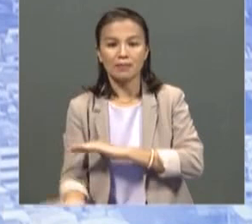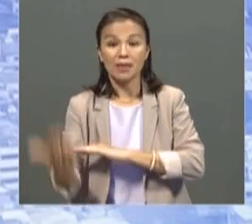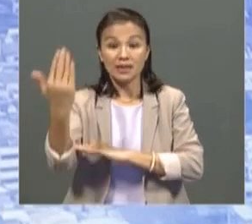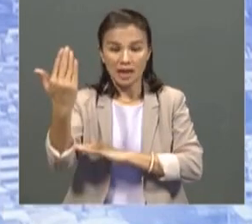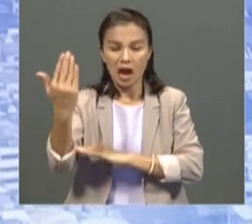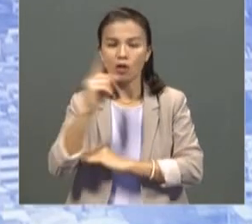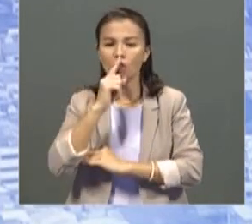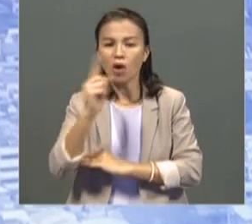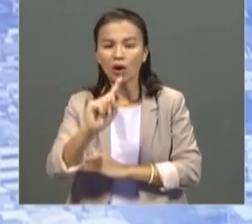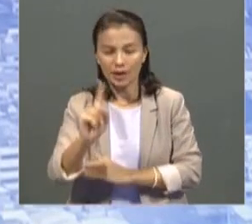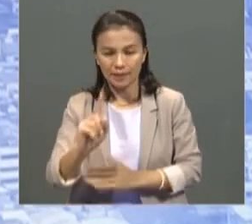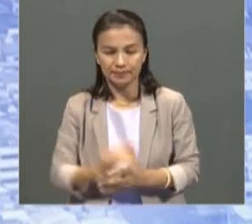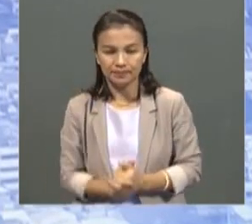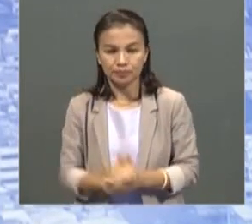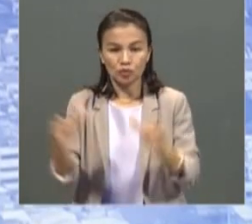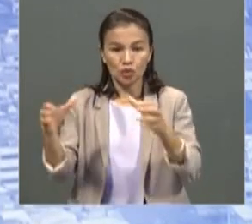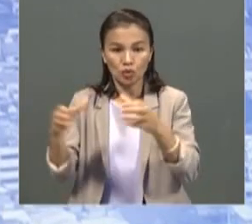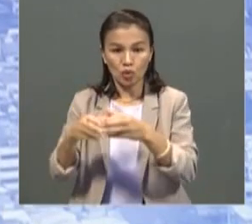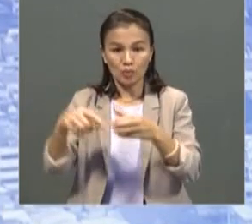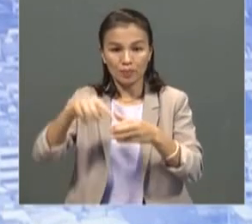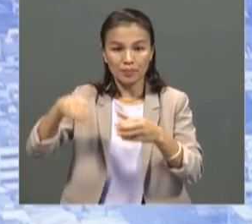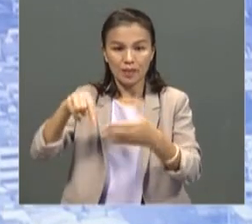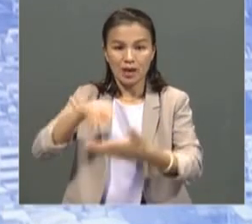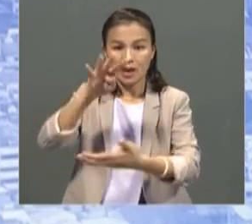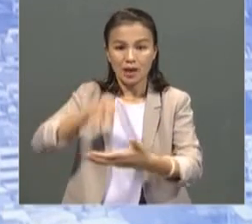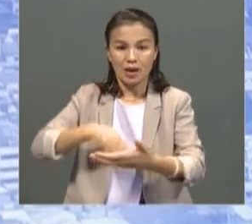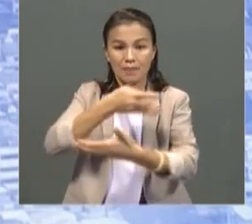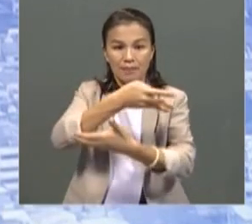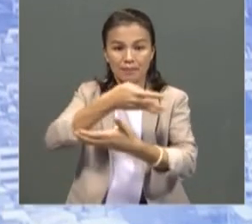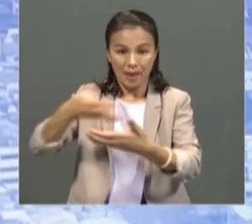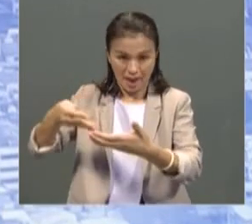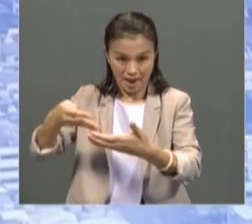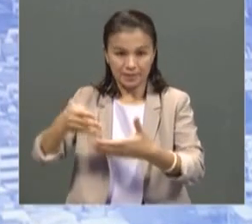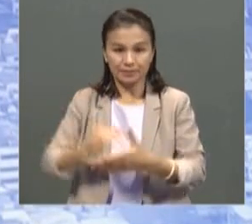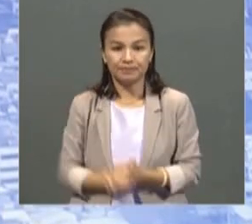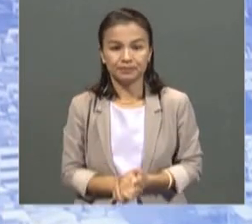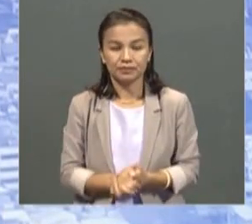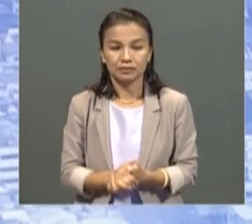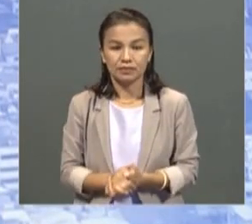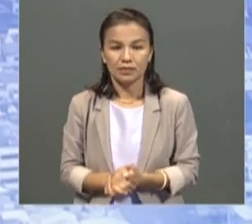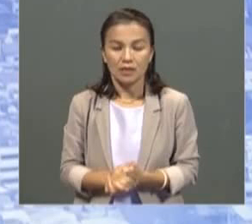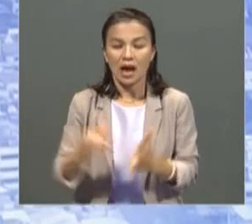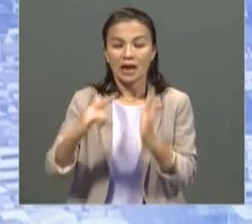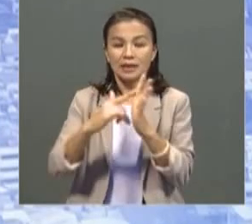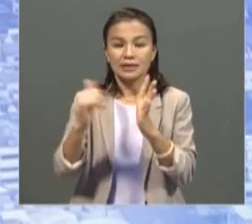3000ကျော်မှာဆိုလို့ရှိရင်ဒီကောက်ွက်ဈေးရေအတွက်3000ကျော်မှာ